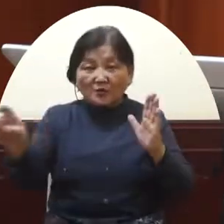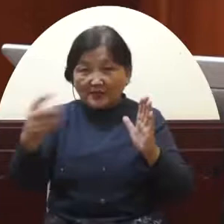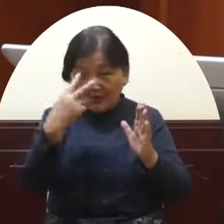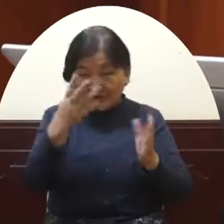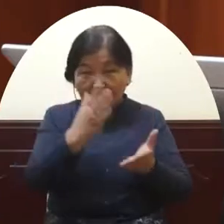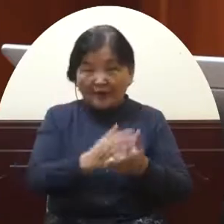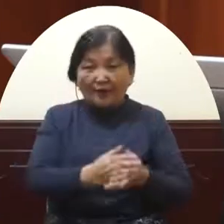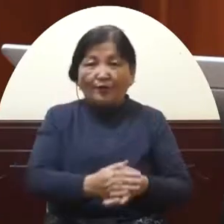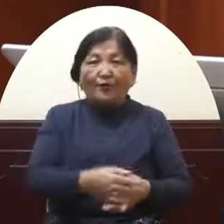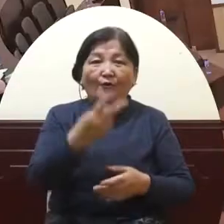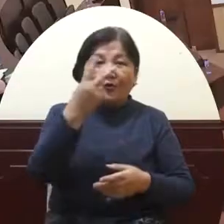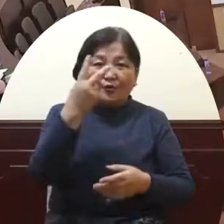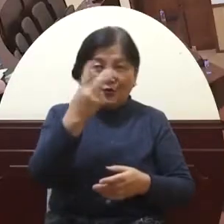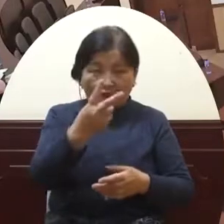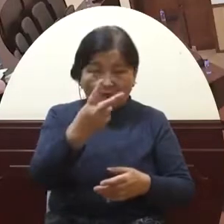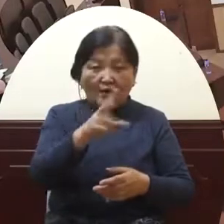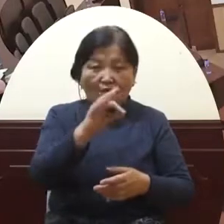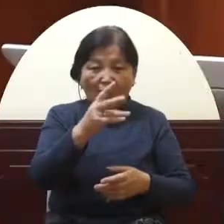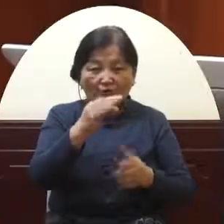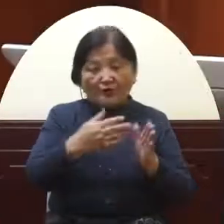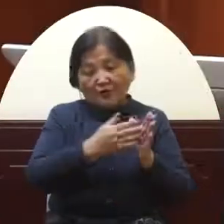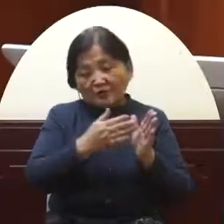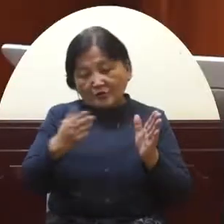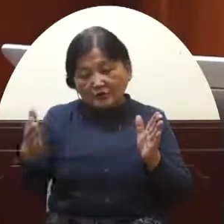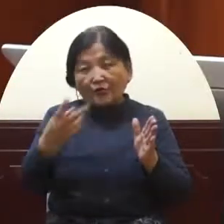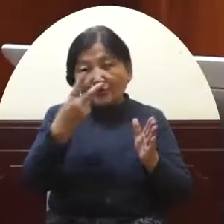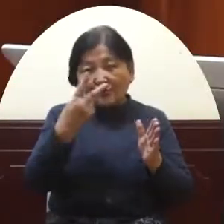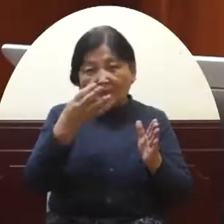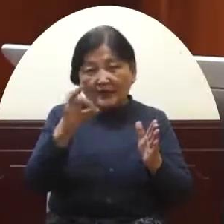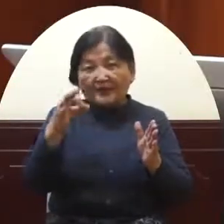Энэ 2000 оноос эхлээд 2005 он хүртэл